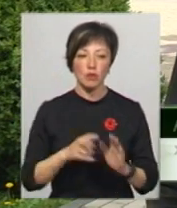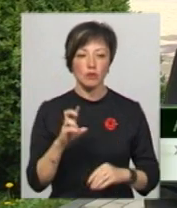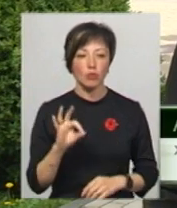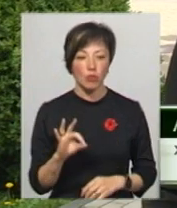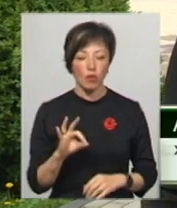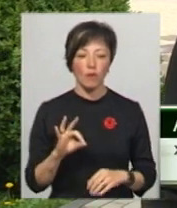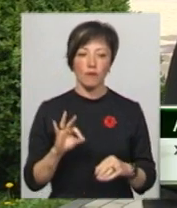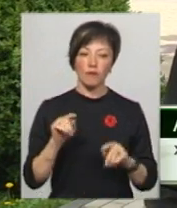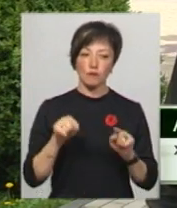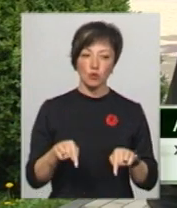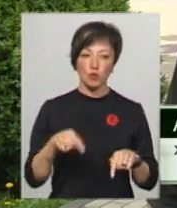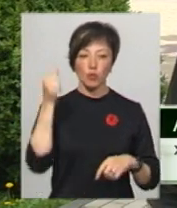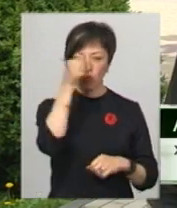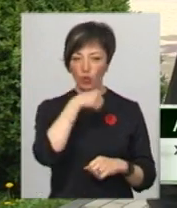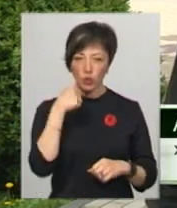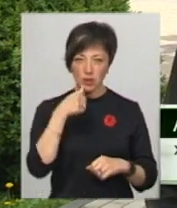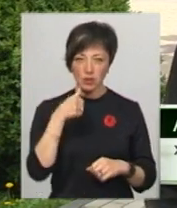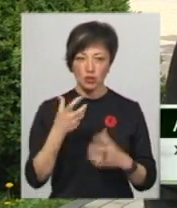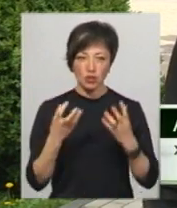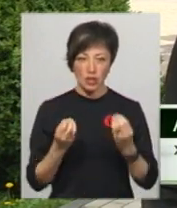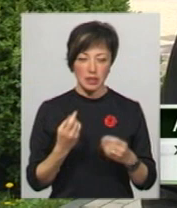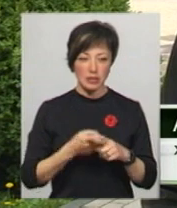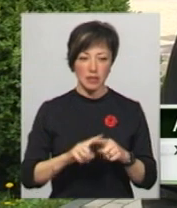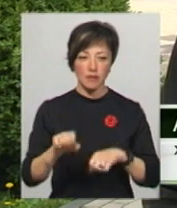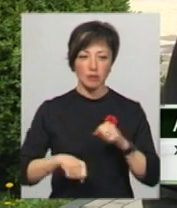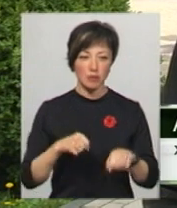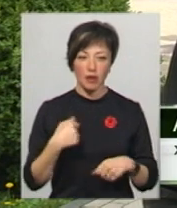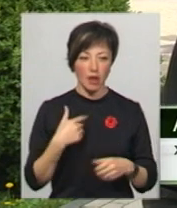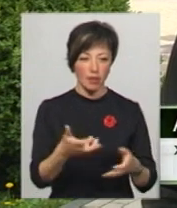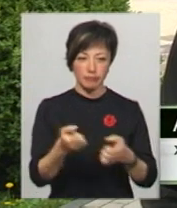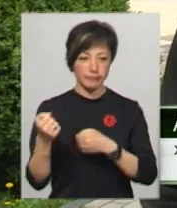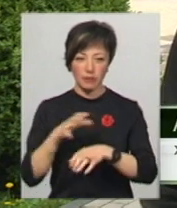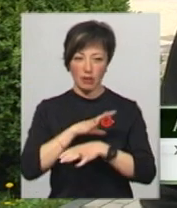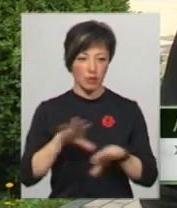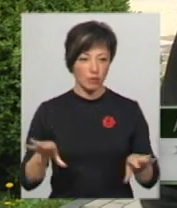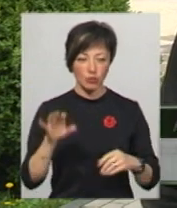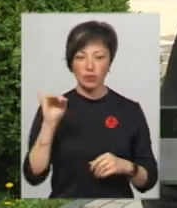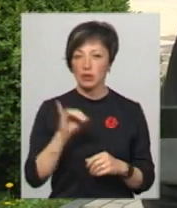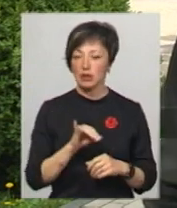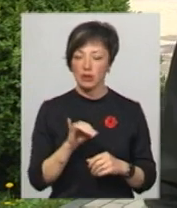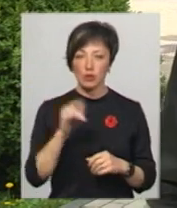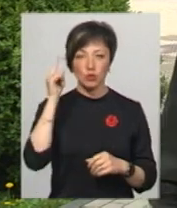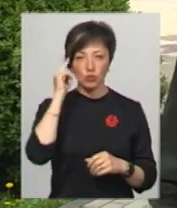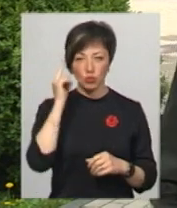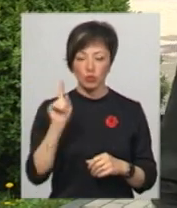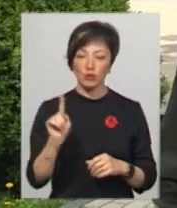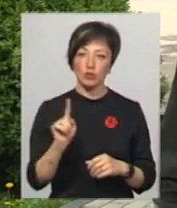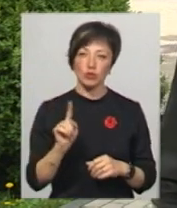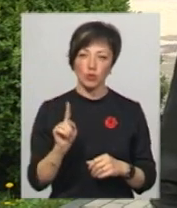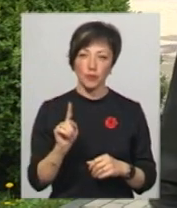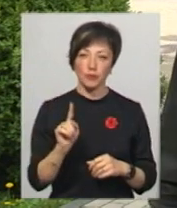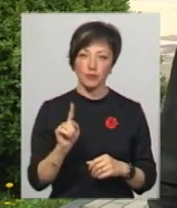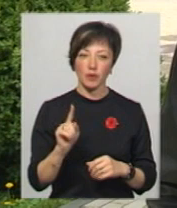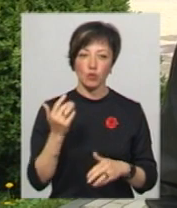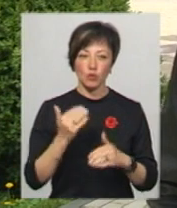що в цьому році я ще цей велосипед свій не доставав. І думаю, що